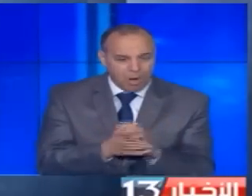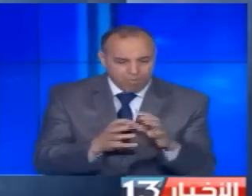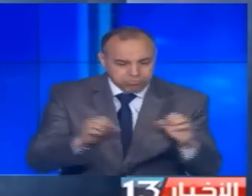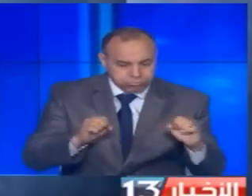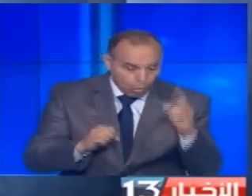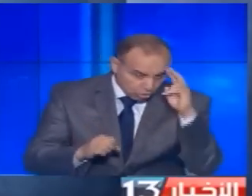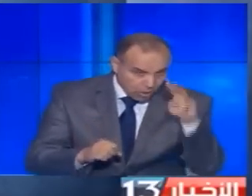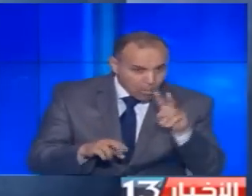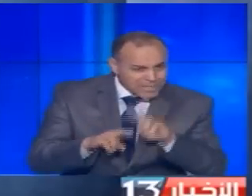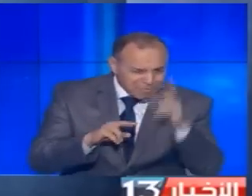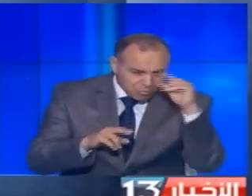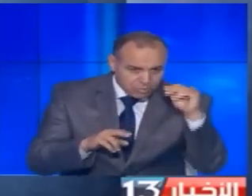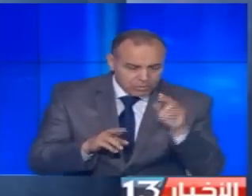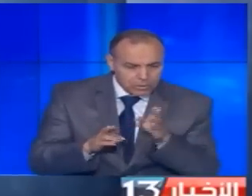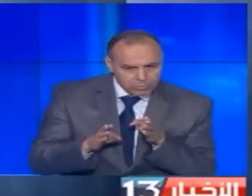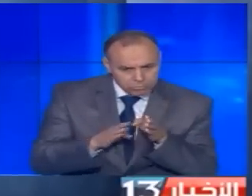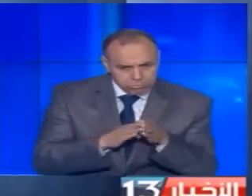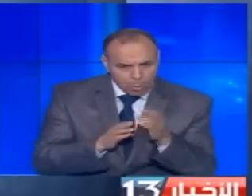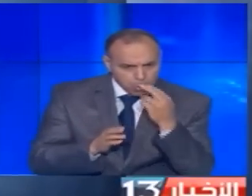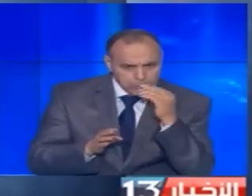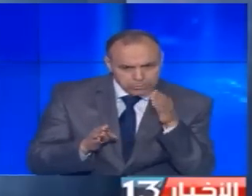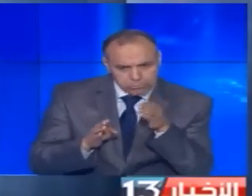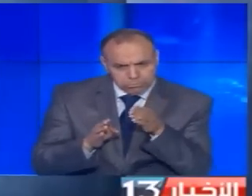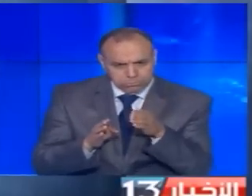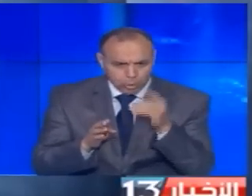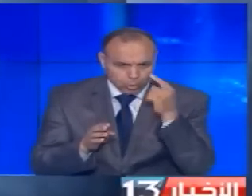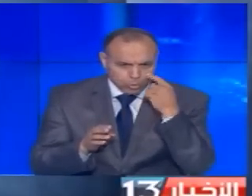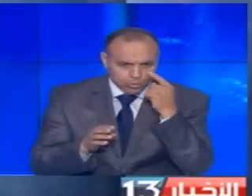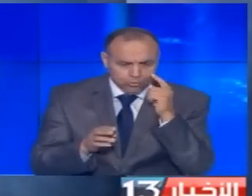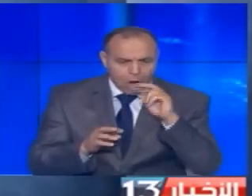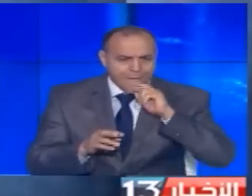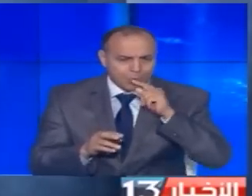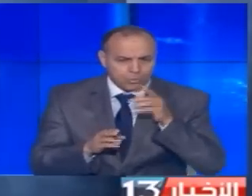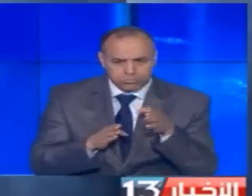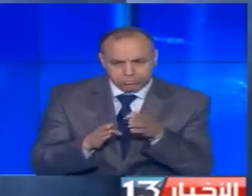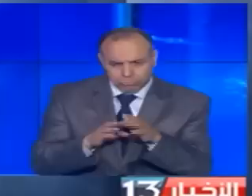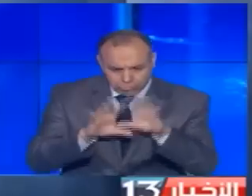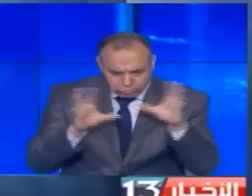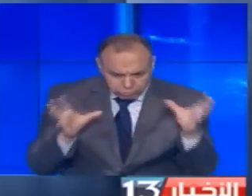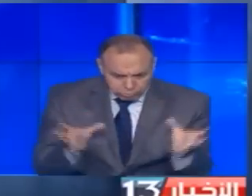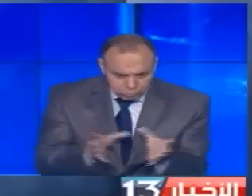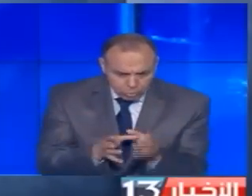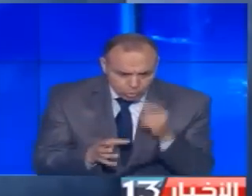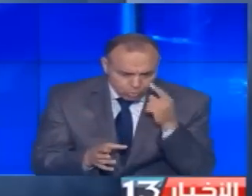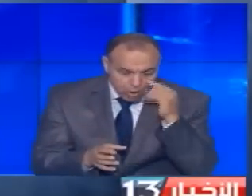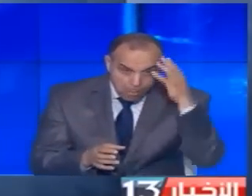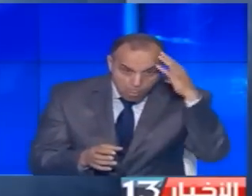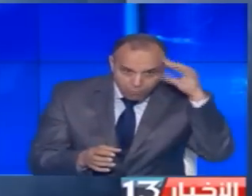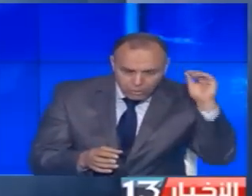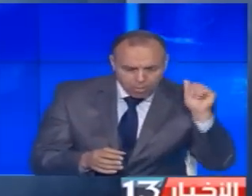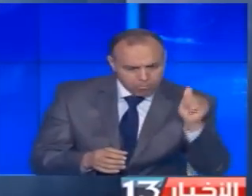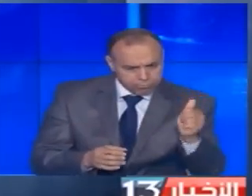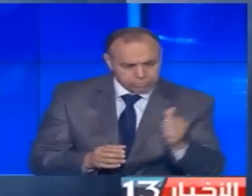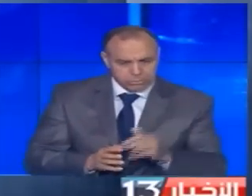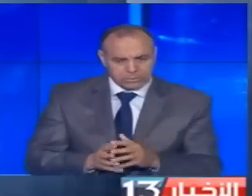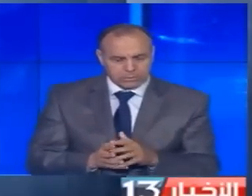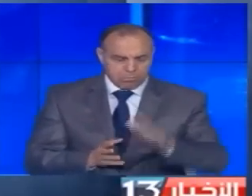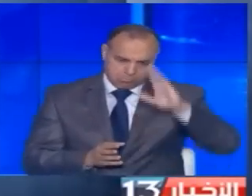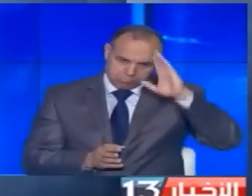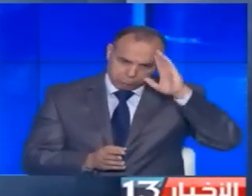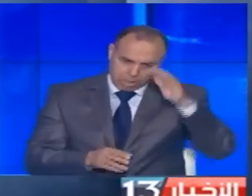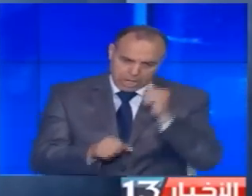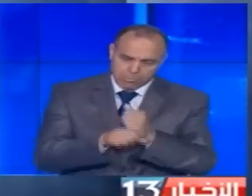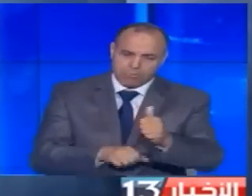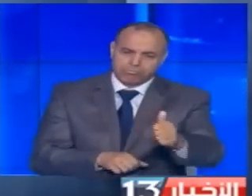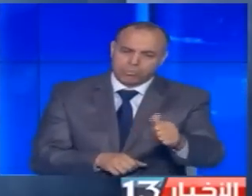المتفجرات، وتعاملت الوحدات الامنيه نتاعنا كالعاده مع هذا الجسم المشبوه بحرفيه امنيه عاليه، يعطيهم الصحة الولايات خدموا